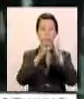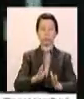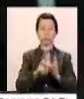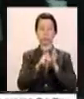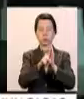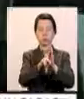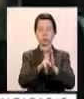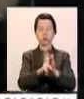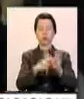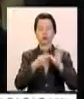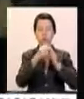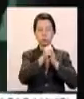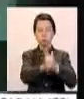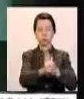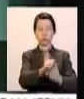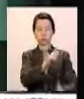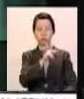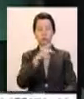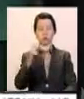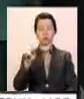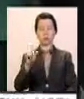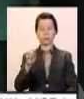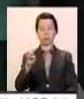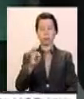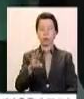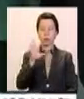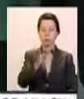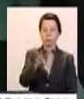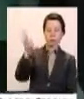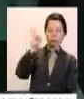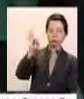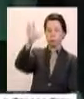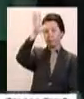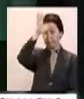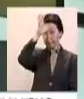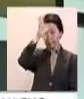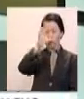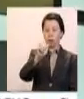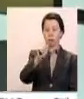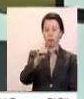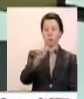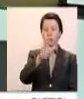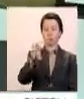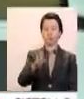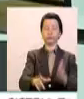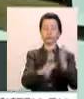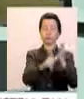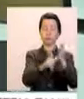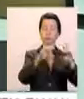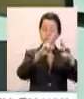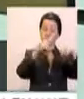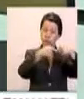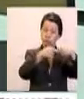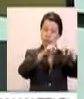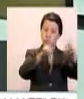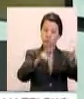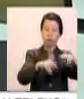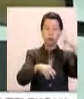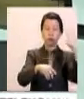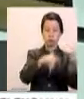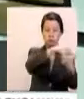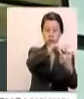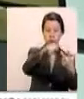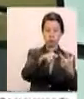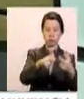Wahab mewakili ahli keluarga Adib yang dilantik oleh bapanya Muhammad Kasim Abdul Hamid. Timbalan pendakwa raya seramai 3 orang pula